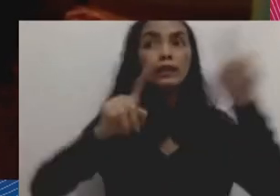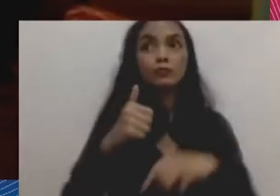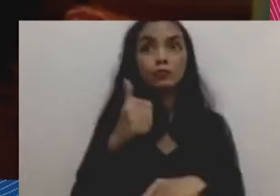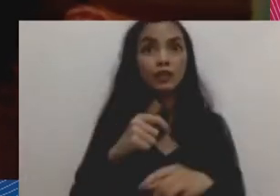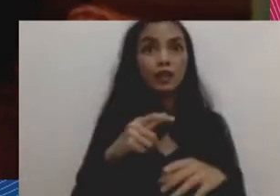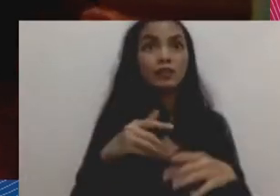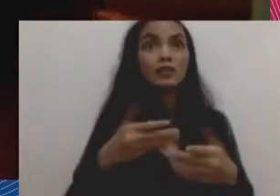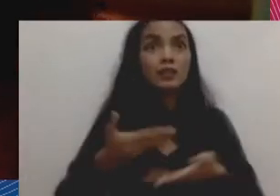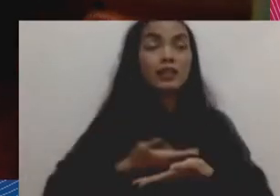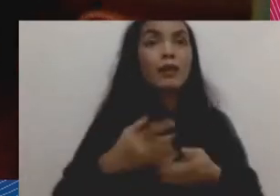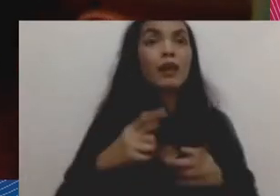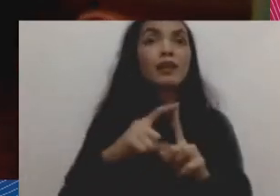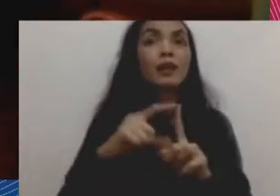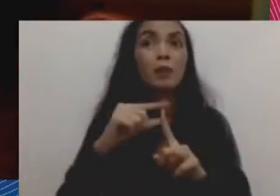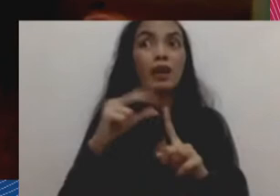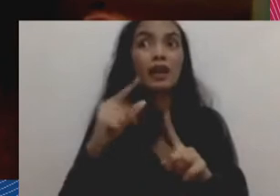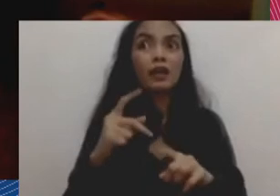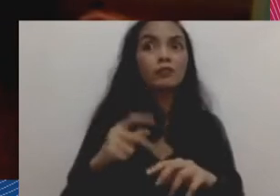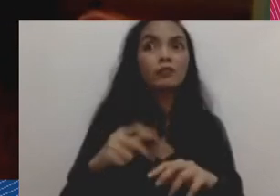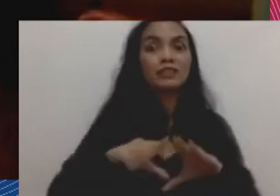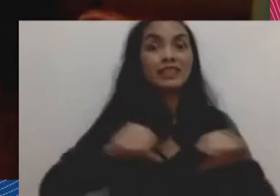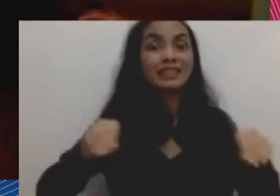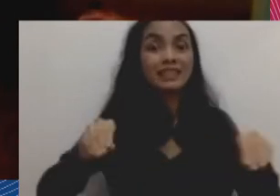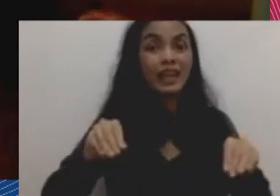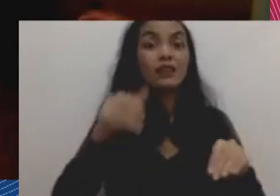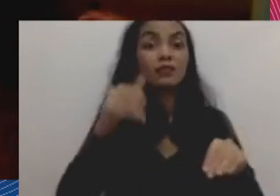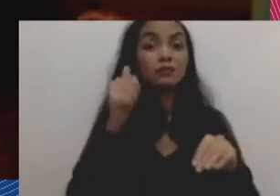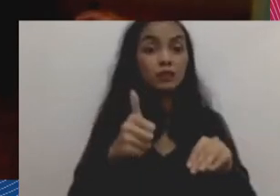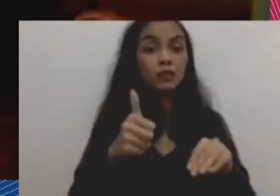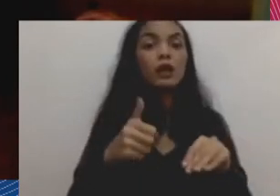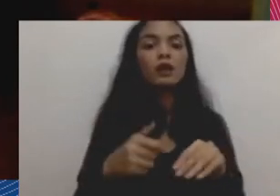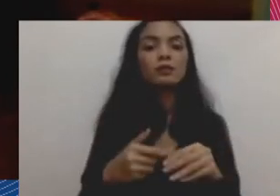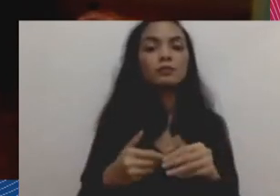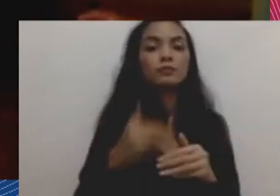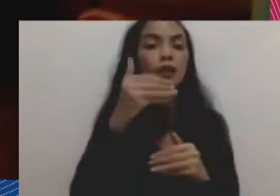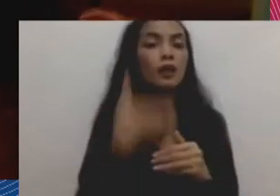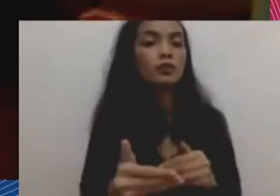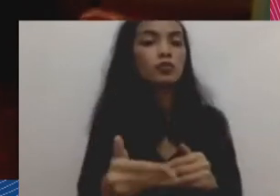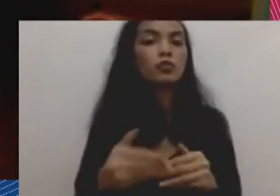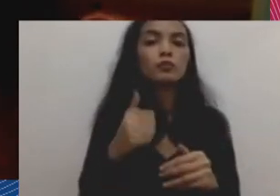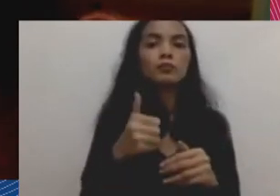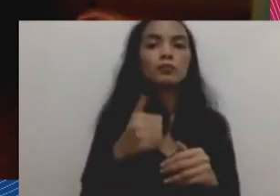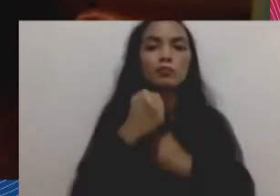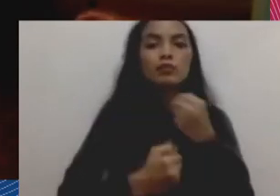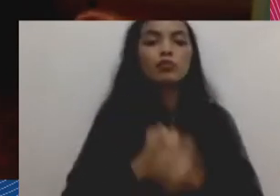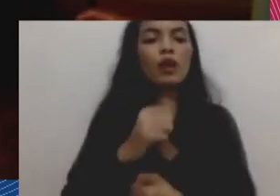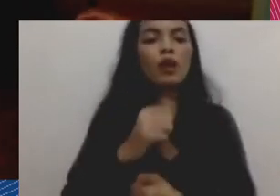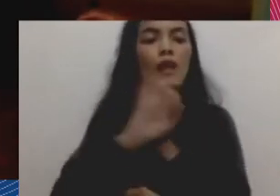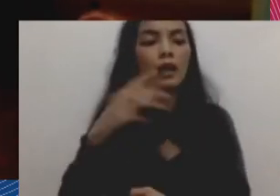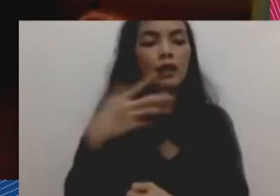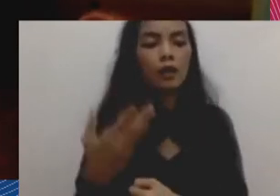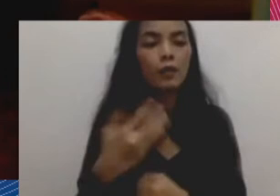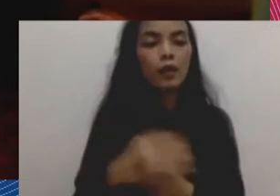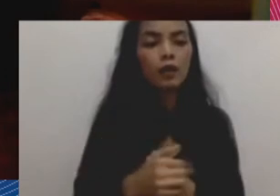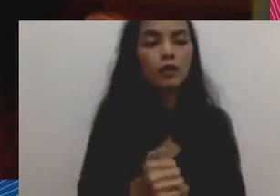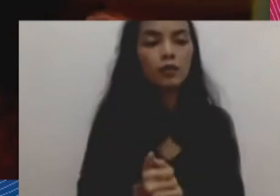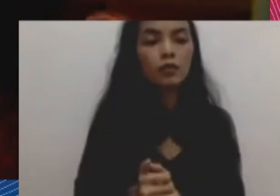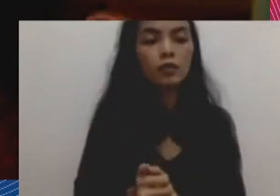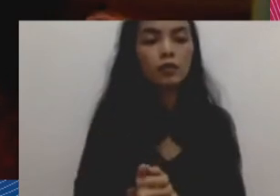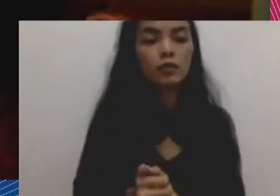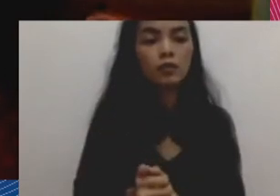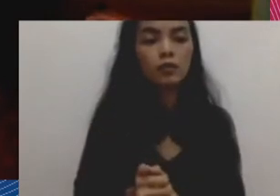parlemen, nah dia selanjutnya punya perjuangan berikutnya bagaimana kursi itu bisa